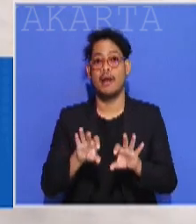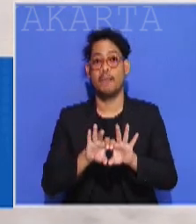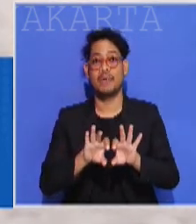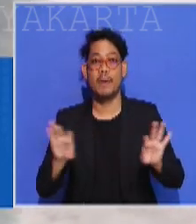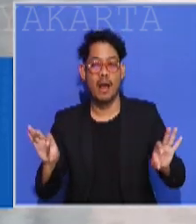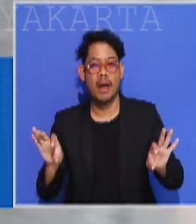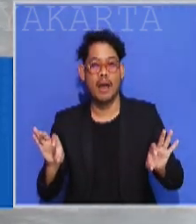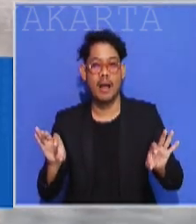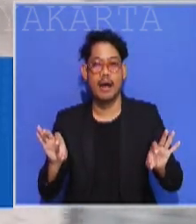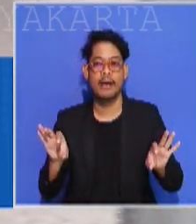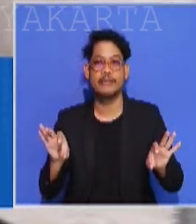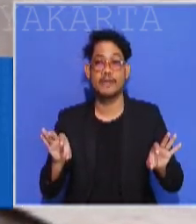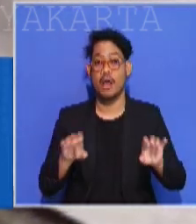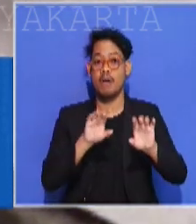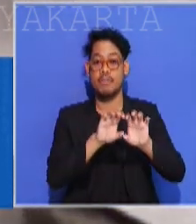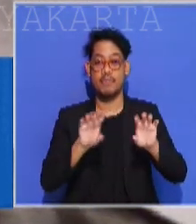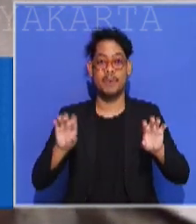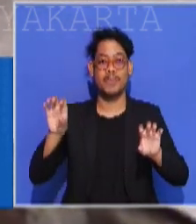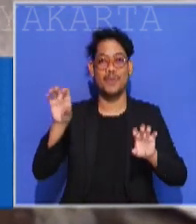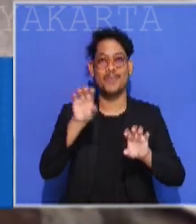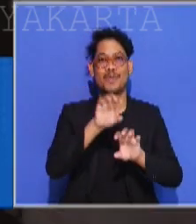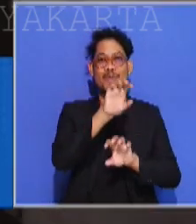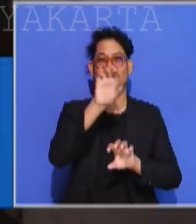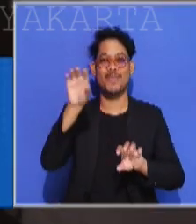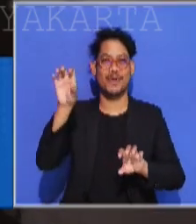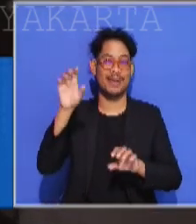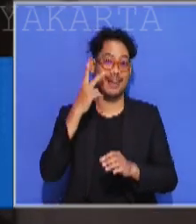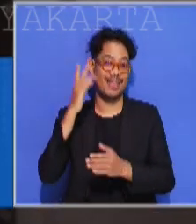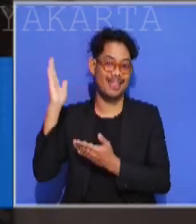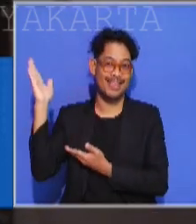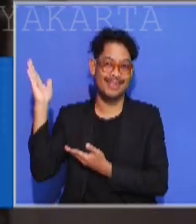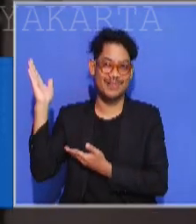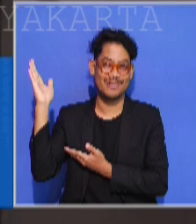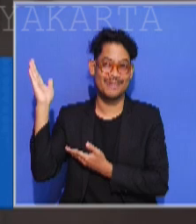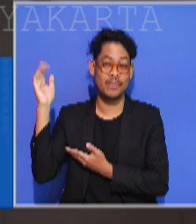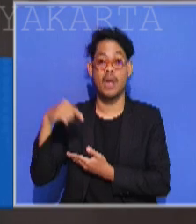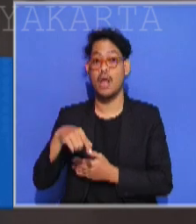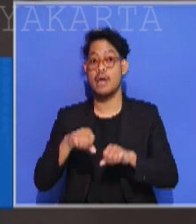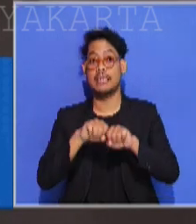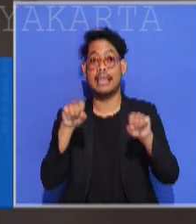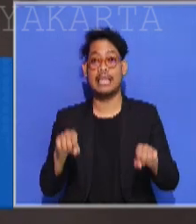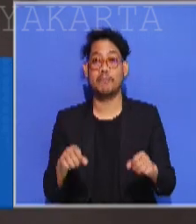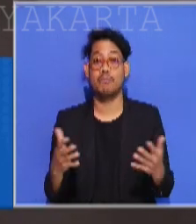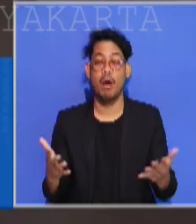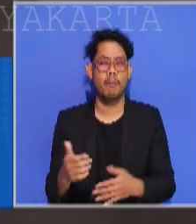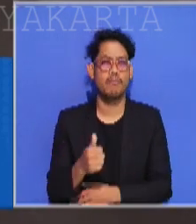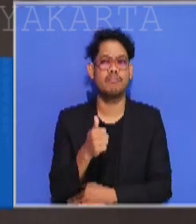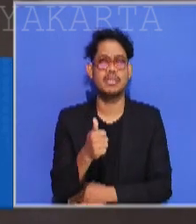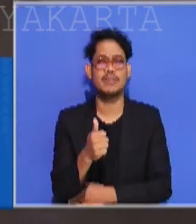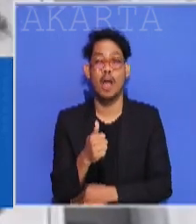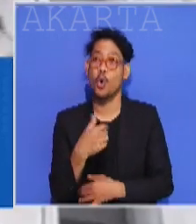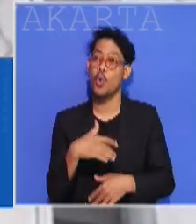tumotorapi. Kejawi kangge budidaya taneman, sistem wolkaponik menika ugi laras kangge estetika